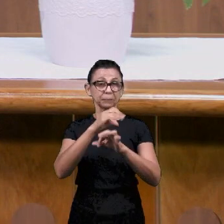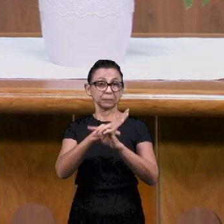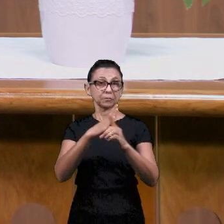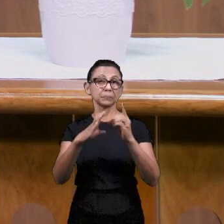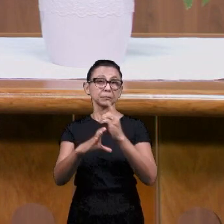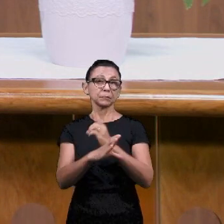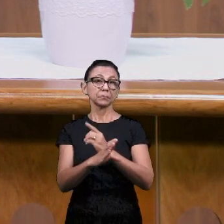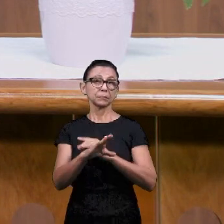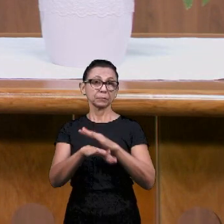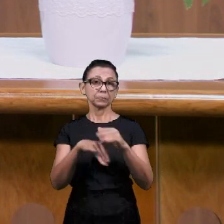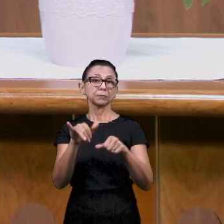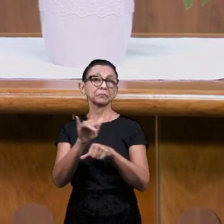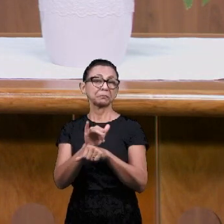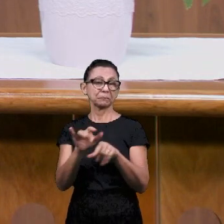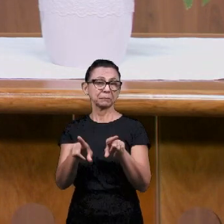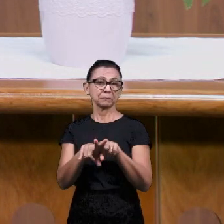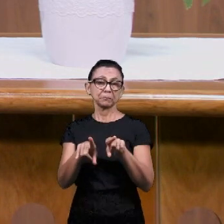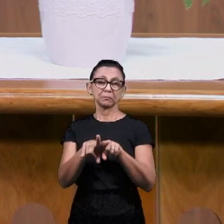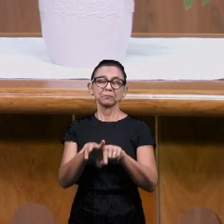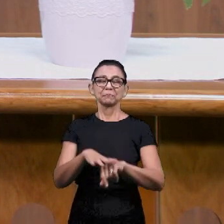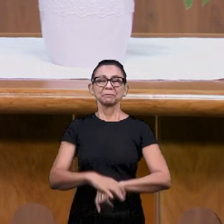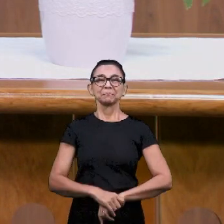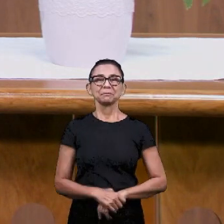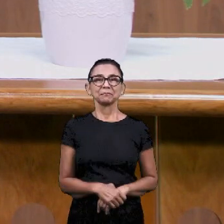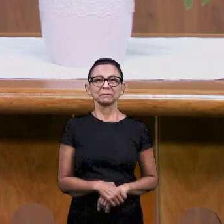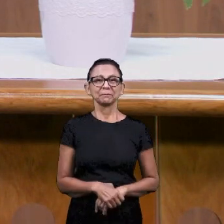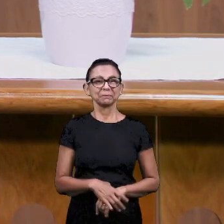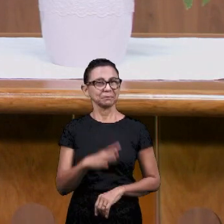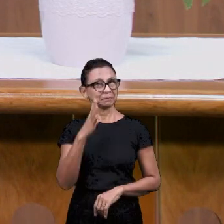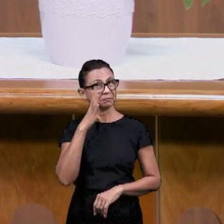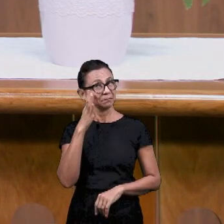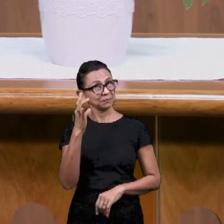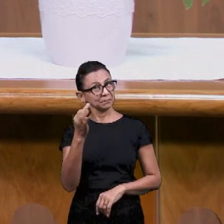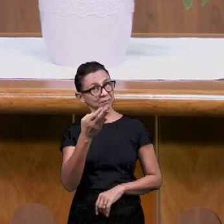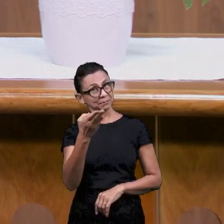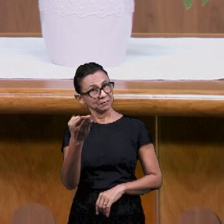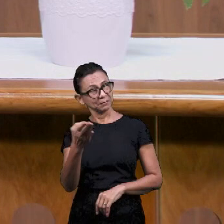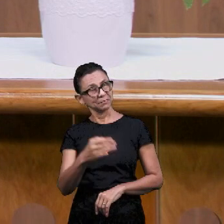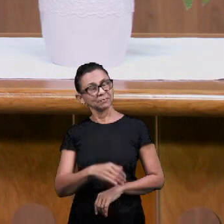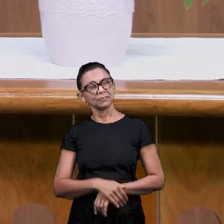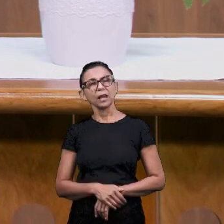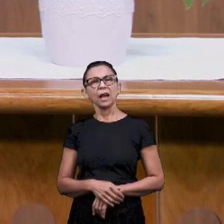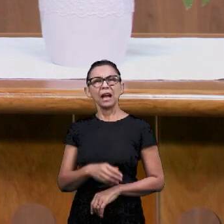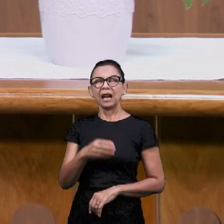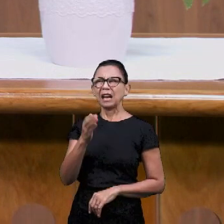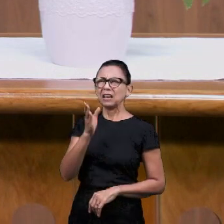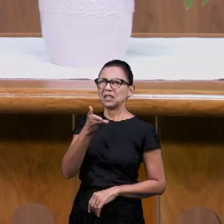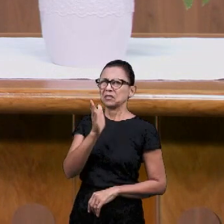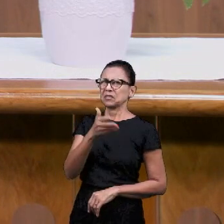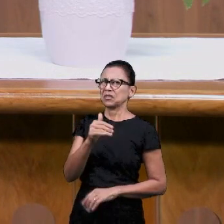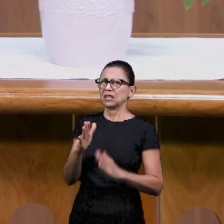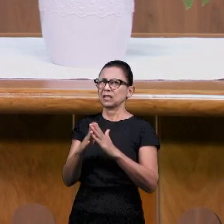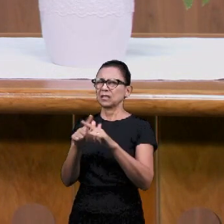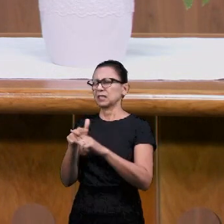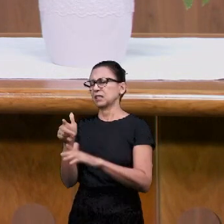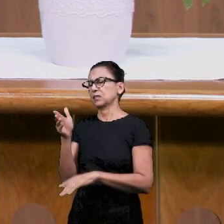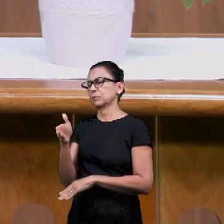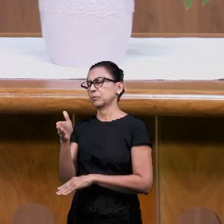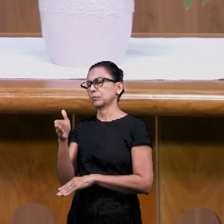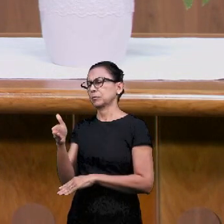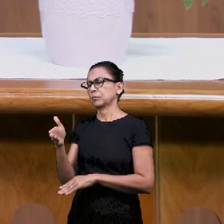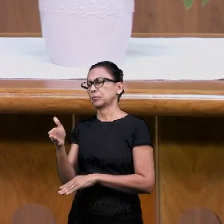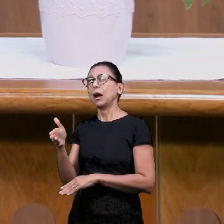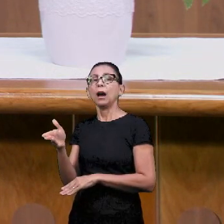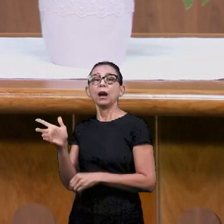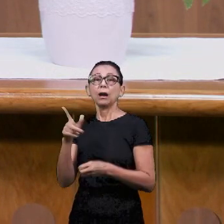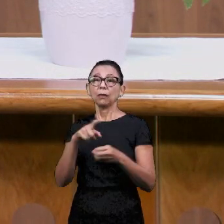canal YouTube. Vous soyez donc attentifs. Vous êtes allé à l'église, vous avez participé du culte à l'église à 19 heures, vous êtes revenu chez